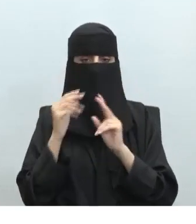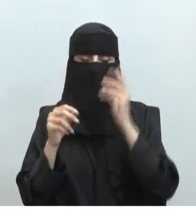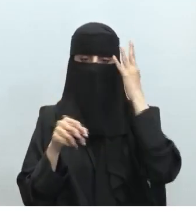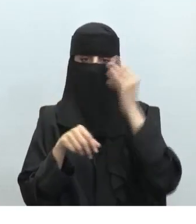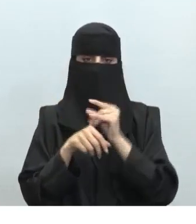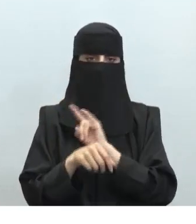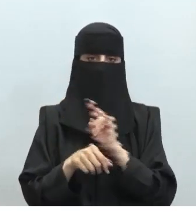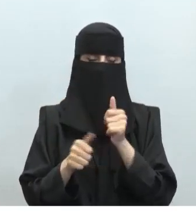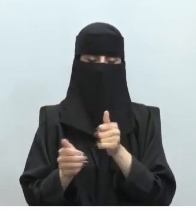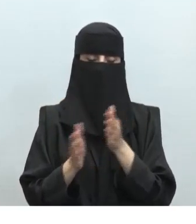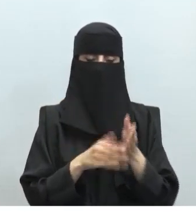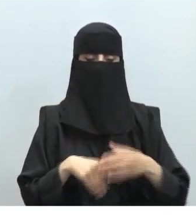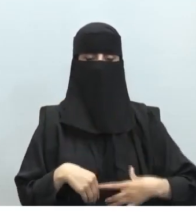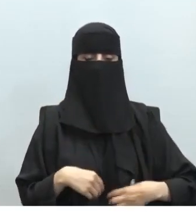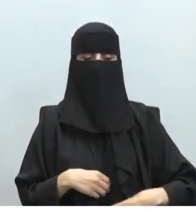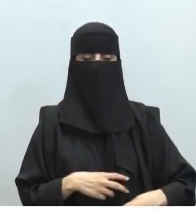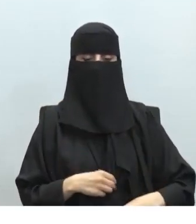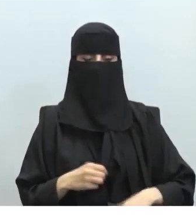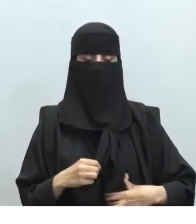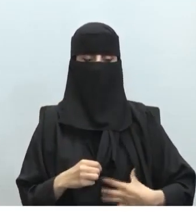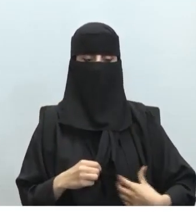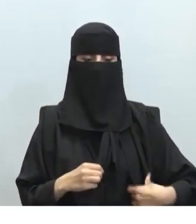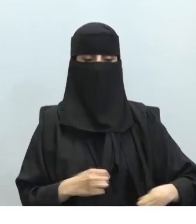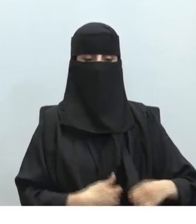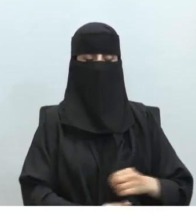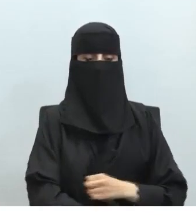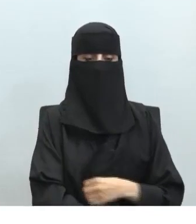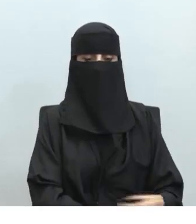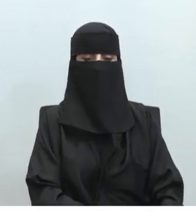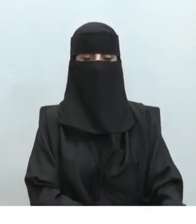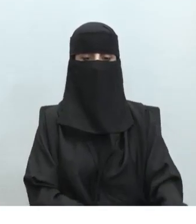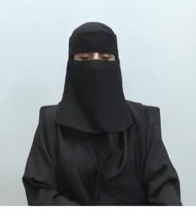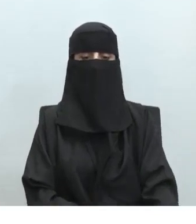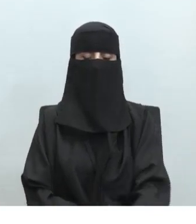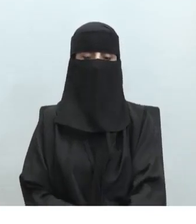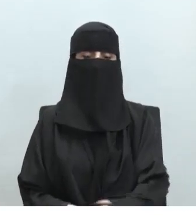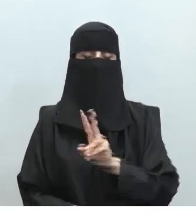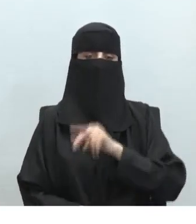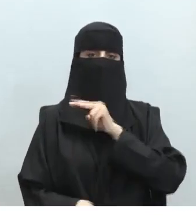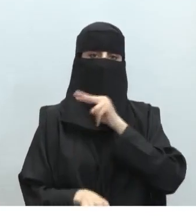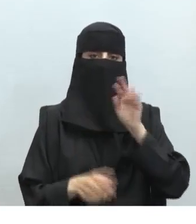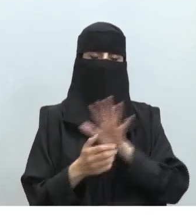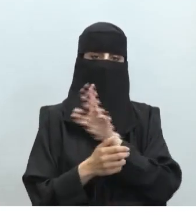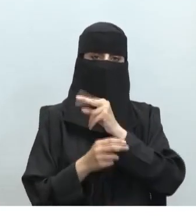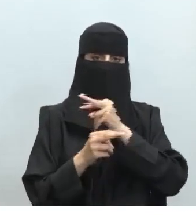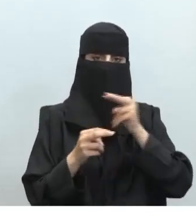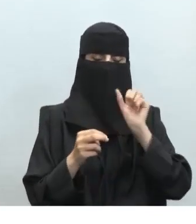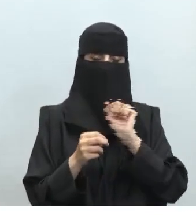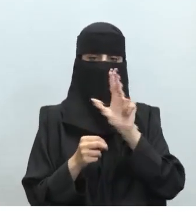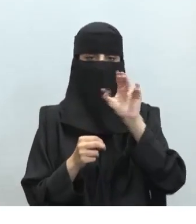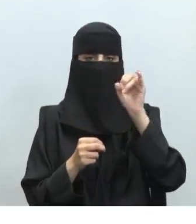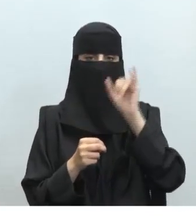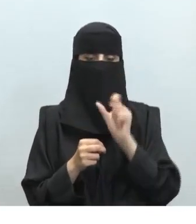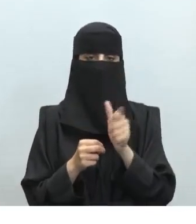سبحان الله وعلى مستوى الصفات المتعدده الجينات ذكرنا بانها صفات شكليه